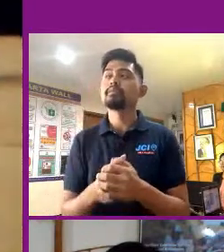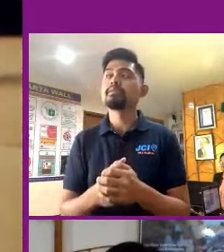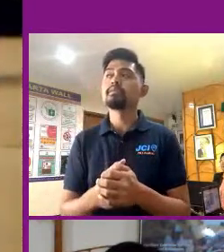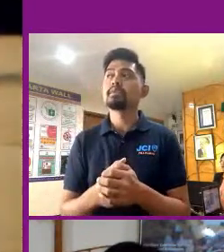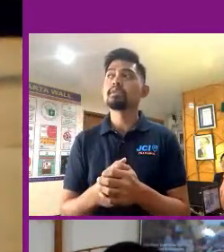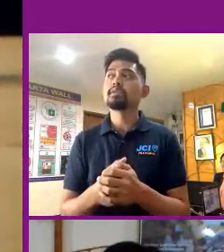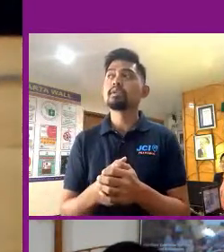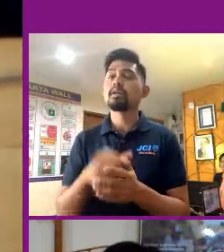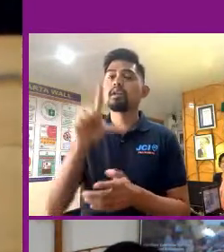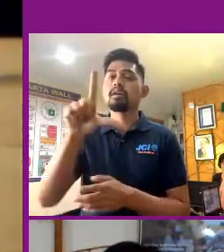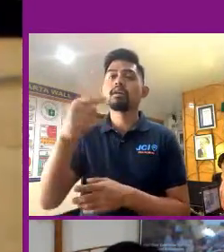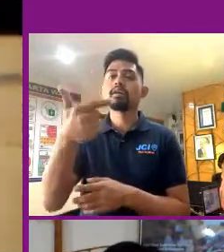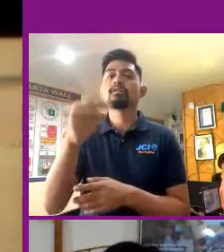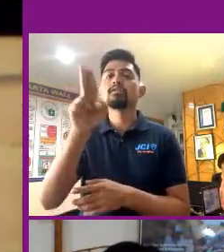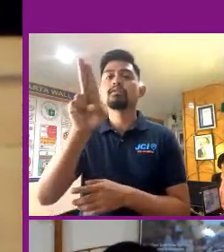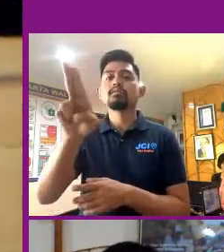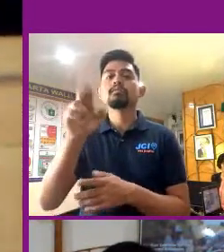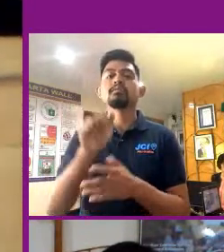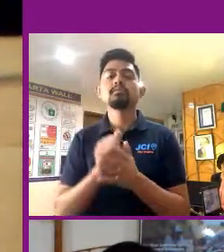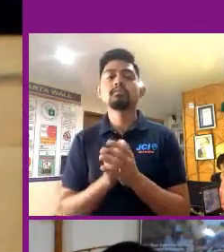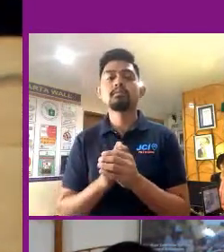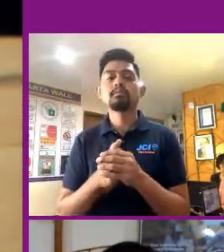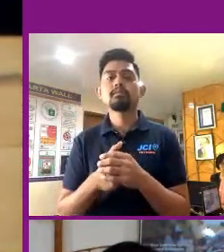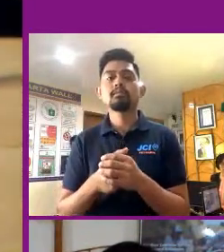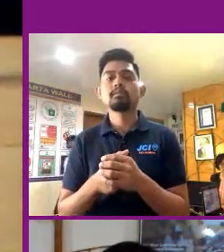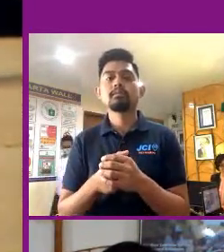hindi pare-parehong agency, may kanya-kanyang